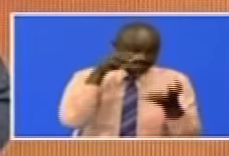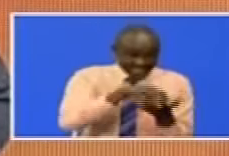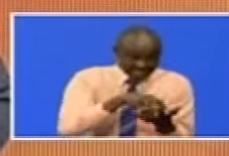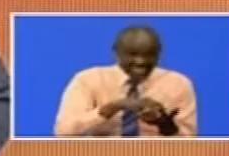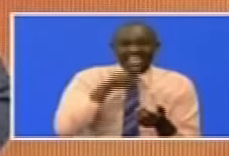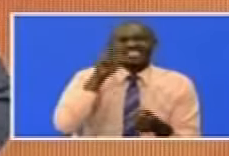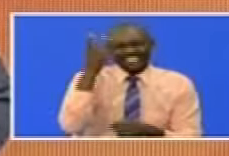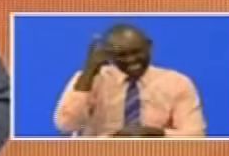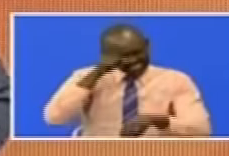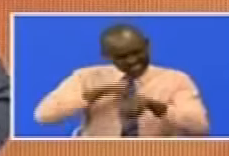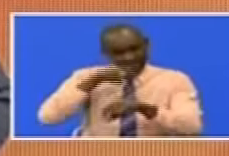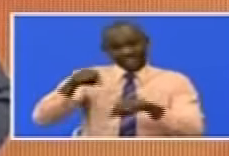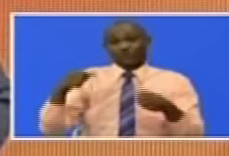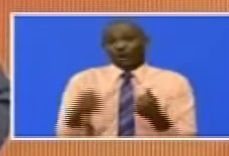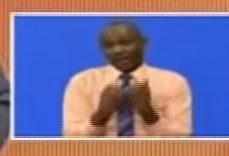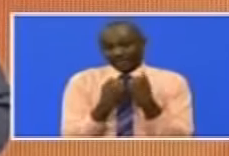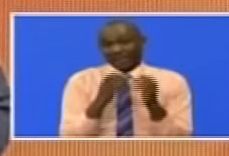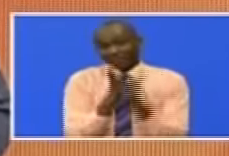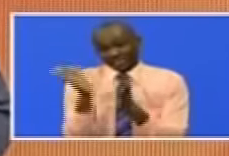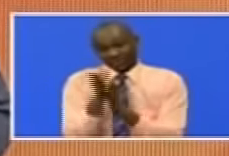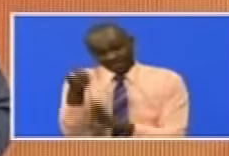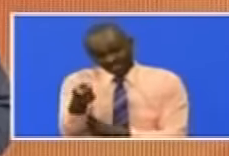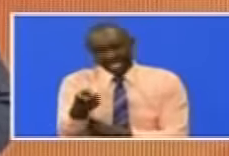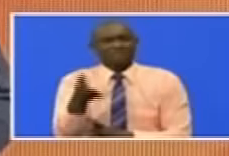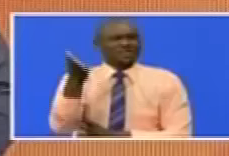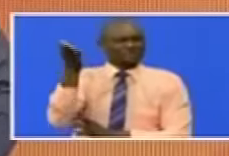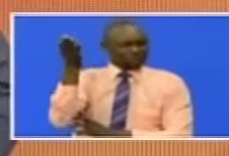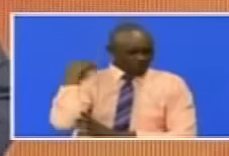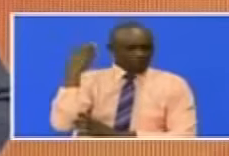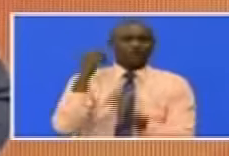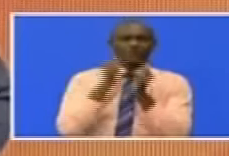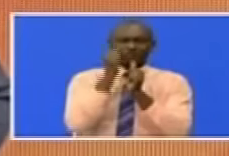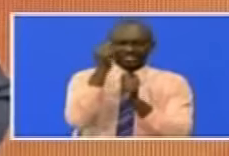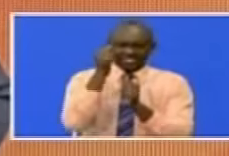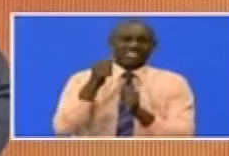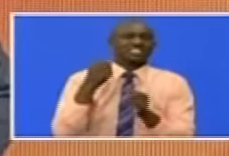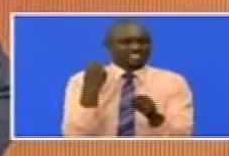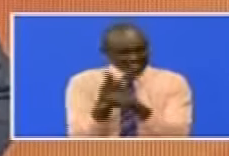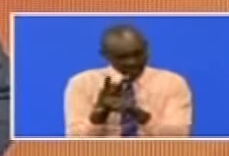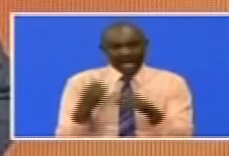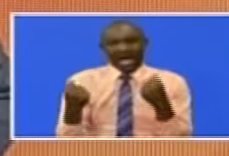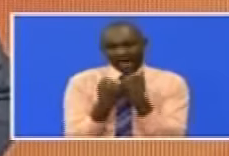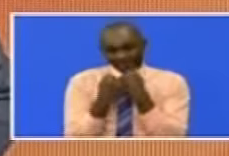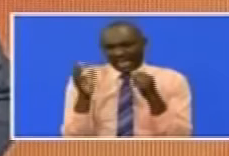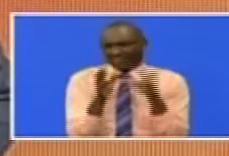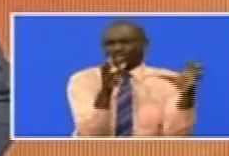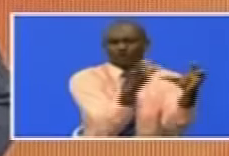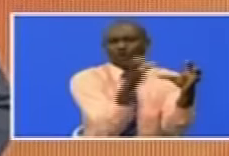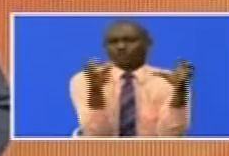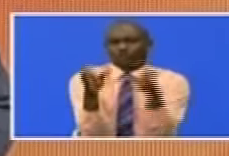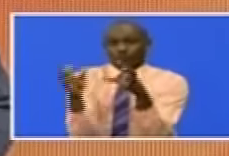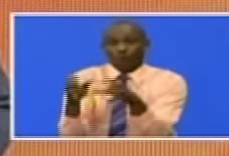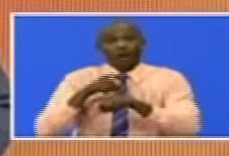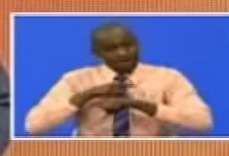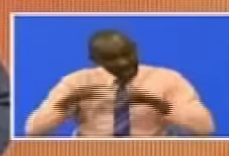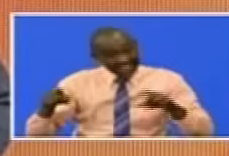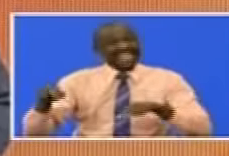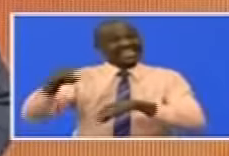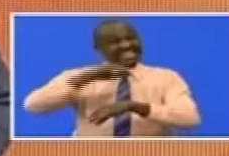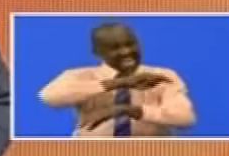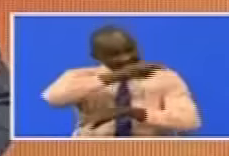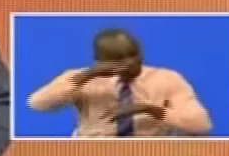pili kufanyika baada ya ule wa matawi madogo uliofanyika tarehe 15 mwezi Disemba. Uchaguzi wa kitaifa